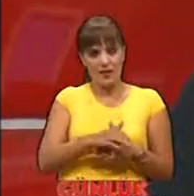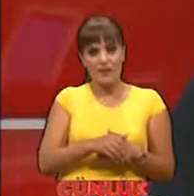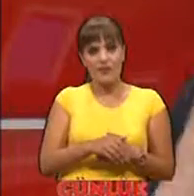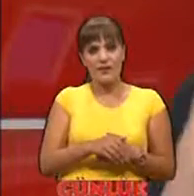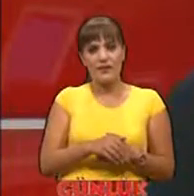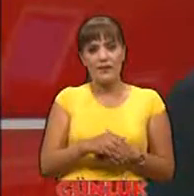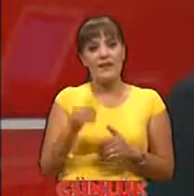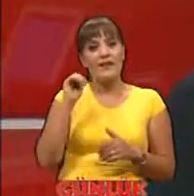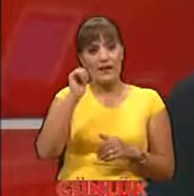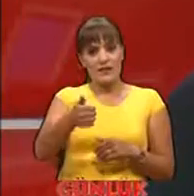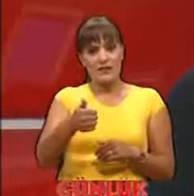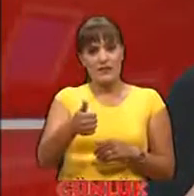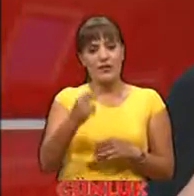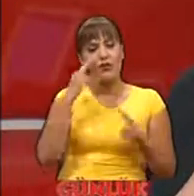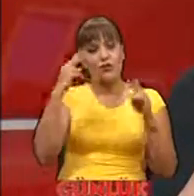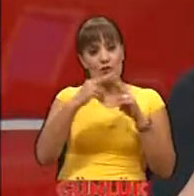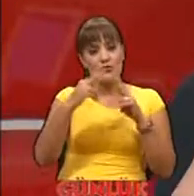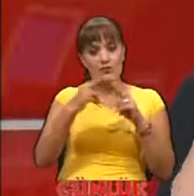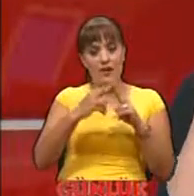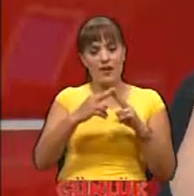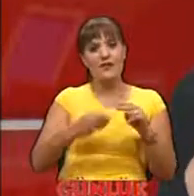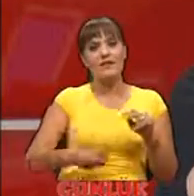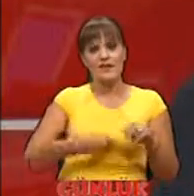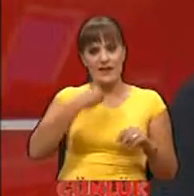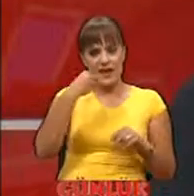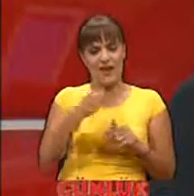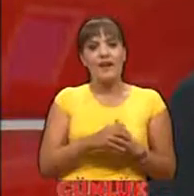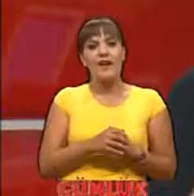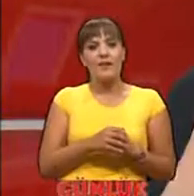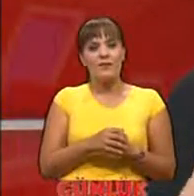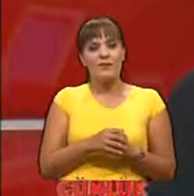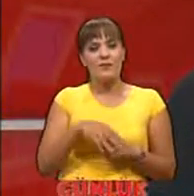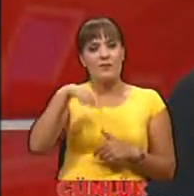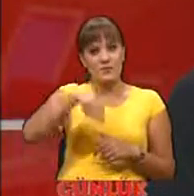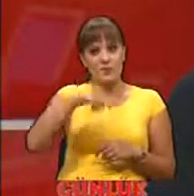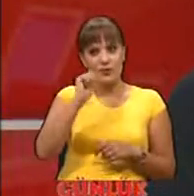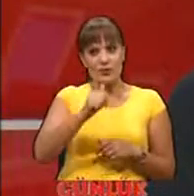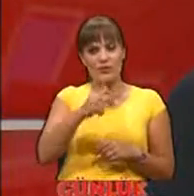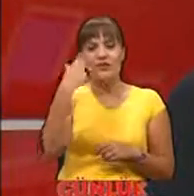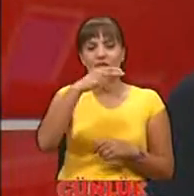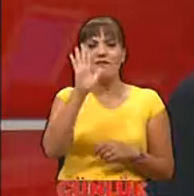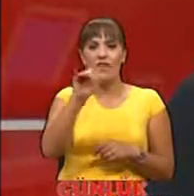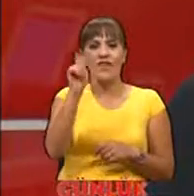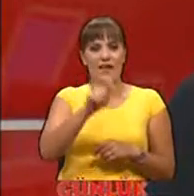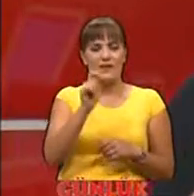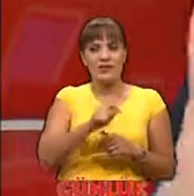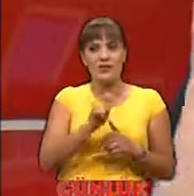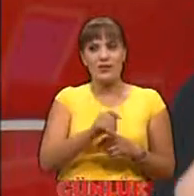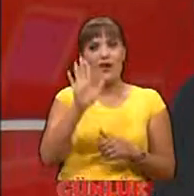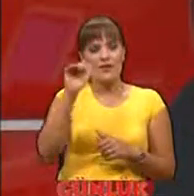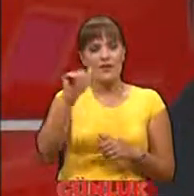geldik. Yarın görüşmek üzere. Nasıl yapıldık? Görüşmek üzere. Bugün efendim şarkımızla veda